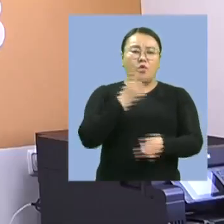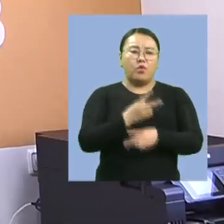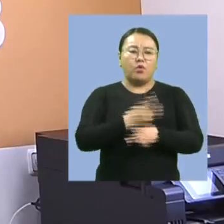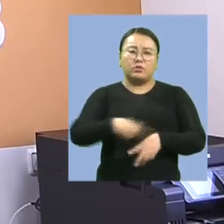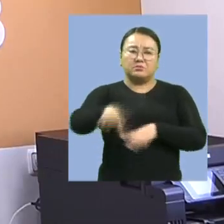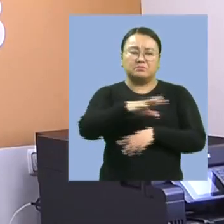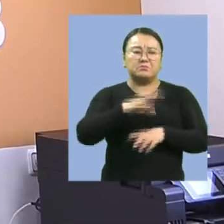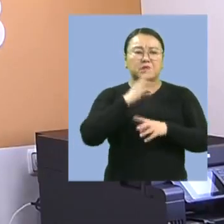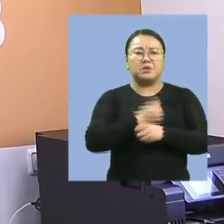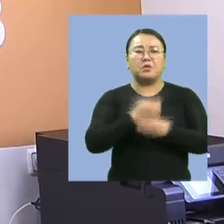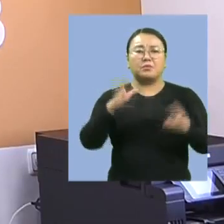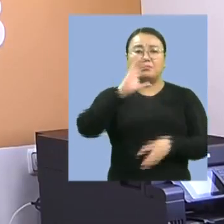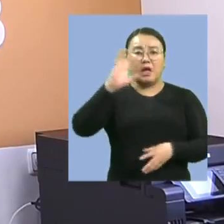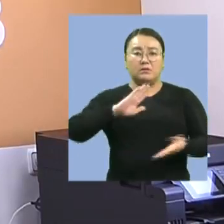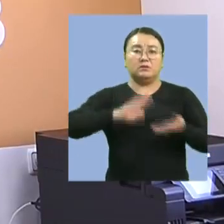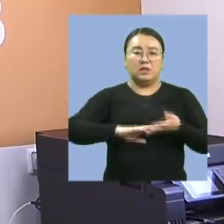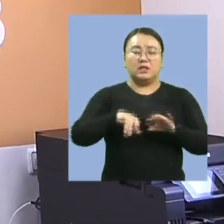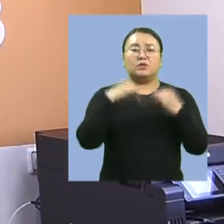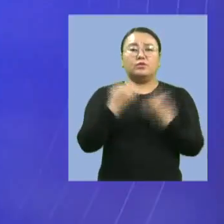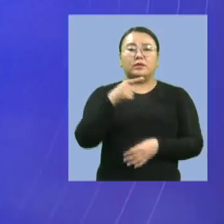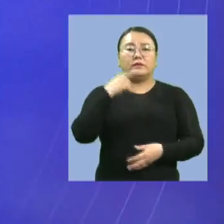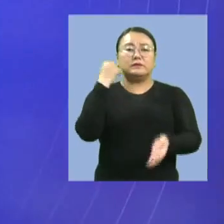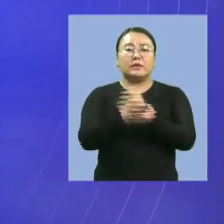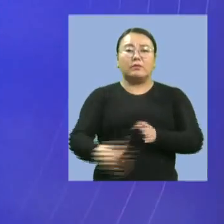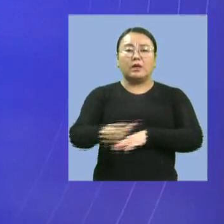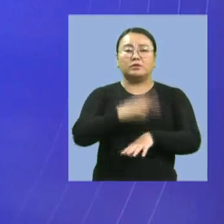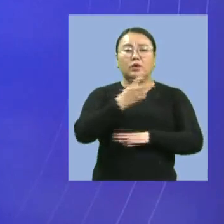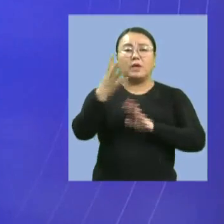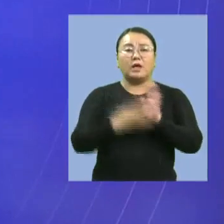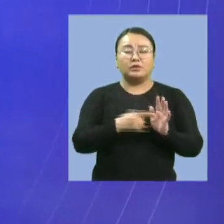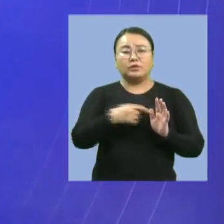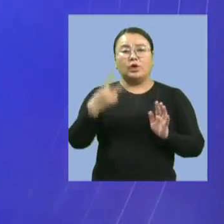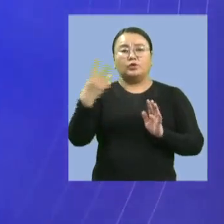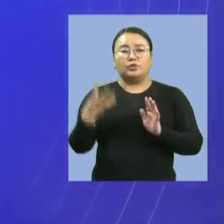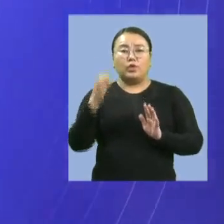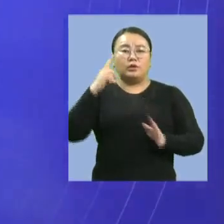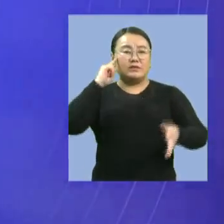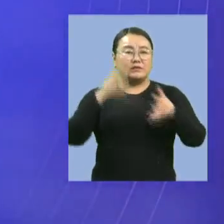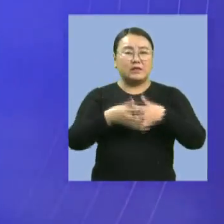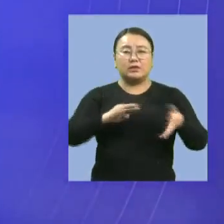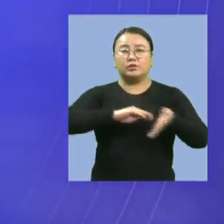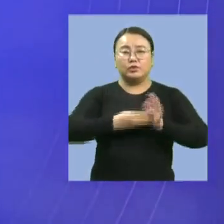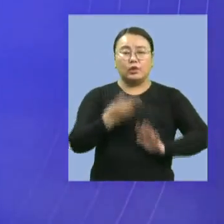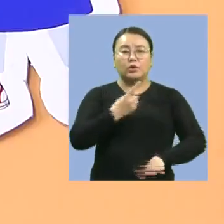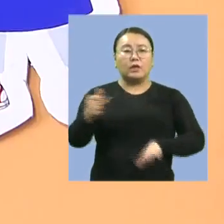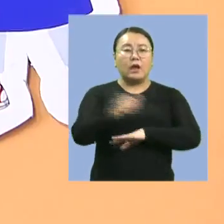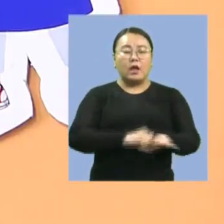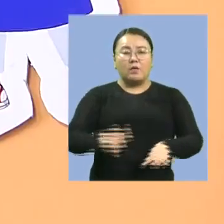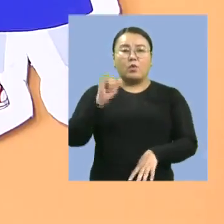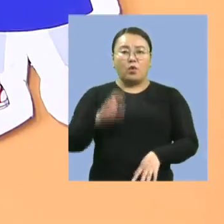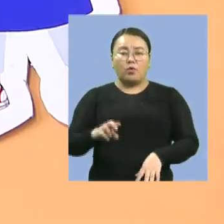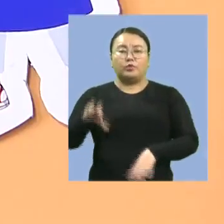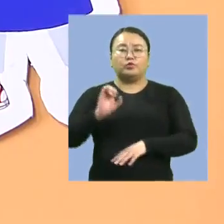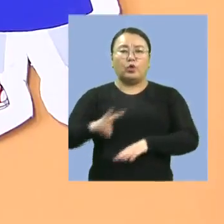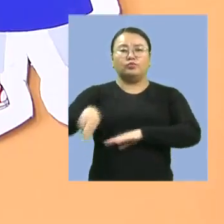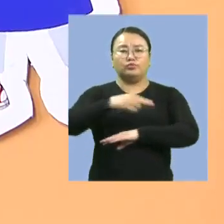аймагт хууль тогтоомж сурчлах төвийн нээлтэд оролцлоо. Монгол Улсын хурл түүний тамгын газраас 2019-с 2024 оны стратеги төлөвлөгөөндө